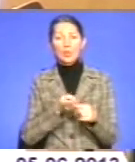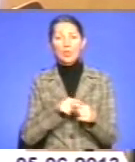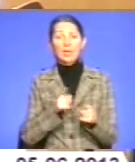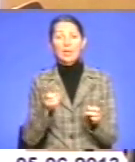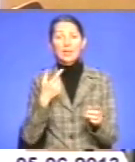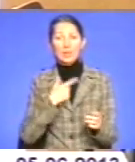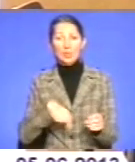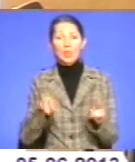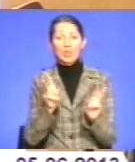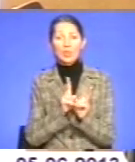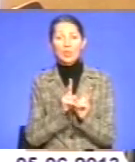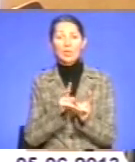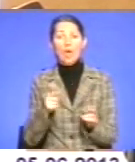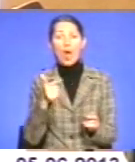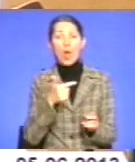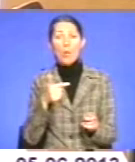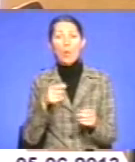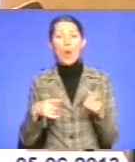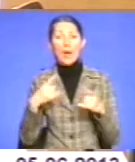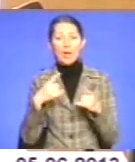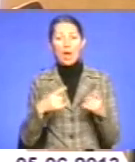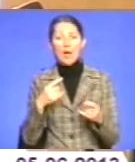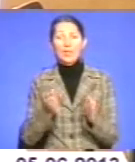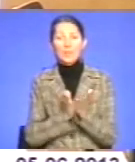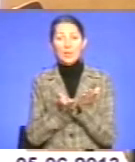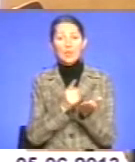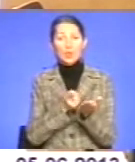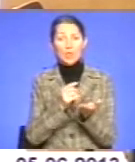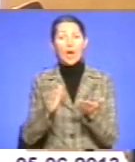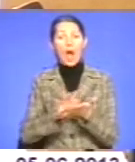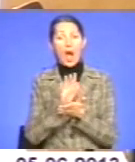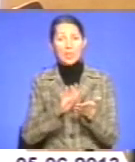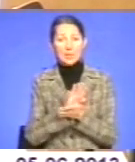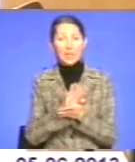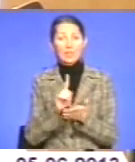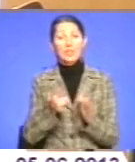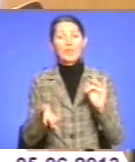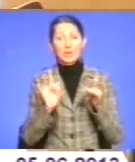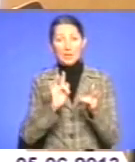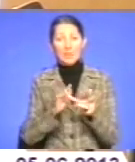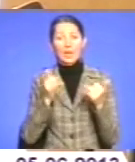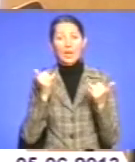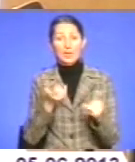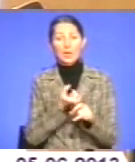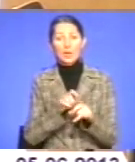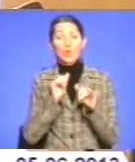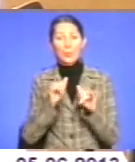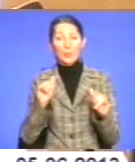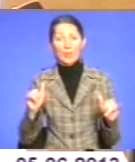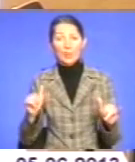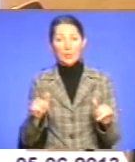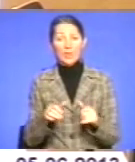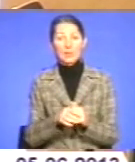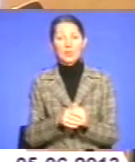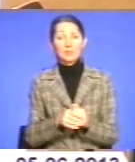на голубому екрані, десь на шпальтах газети або журнала, або в інтернет-виданні зараз дуже прогресивно розвивається саме цей